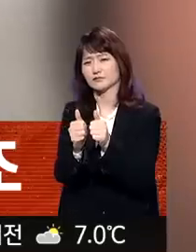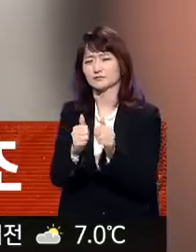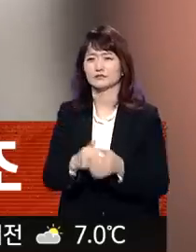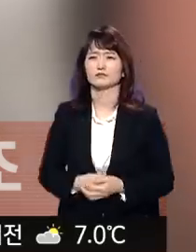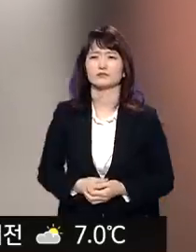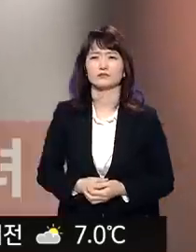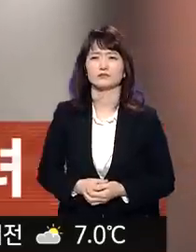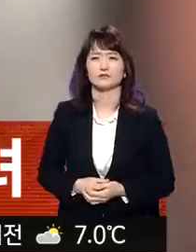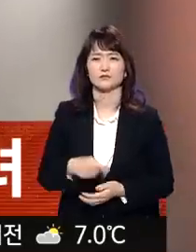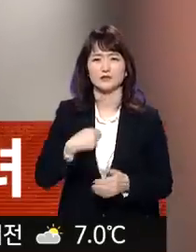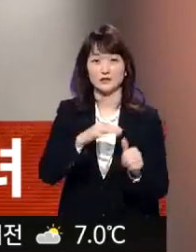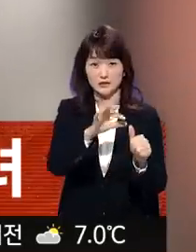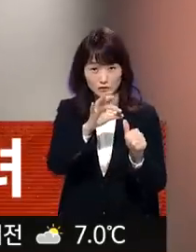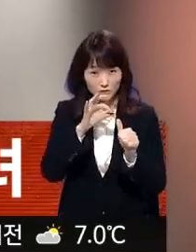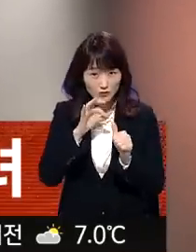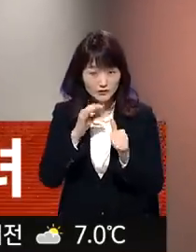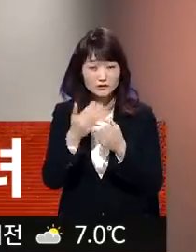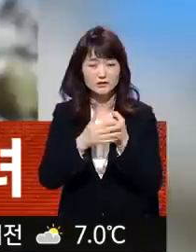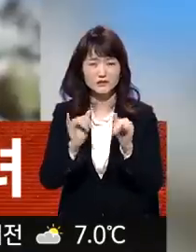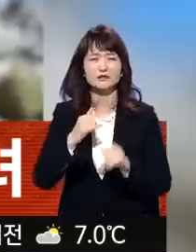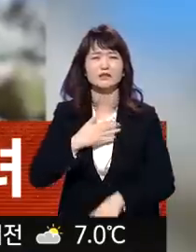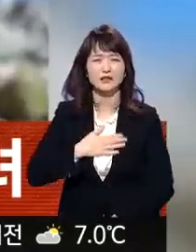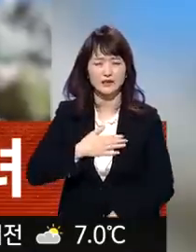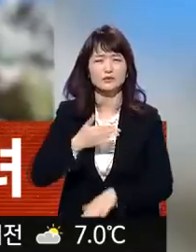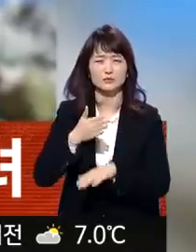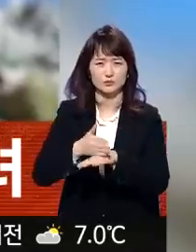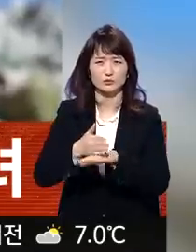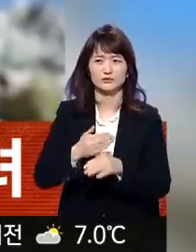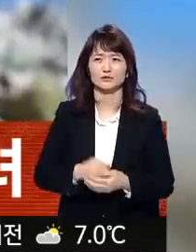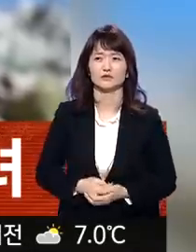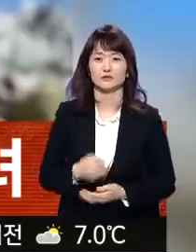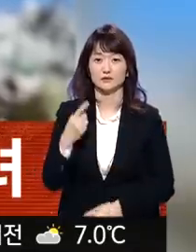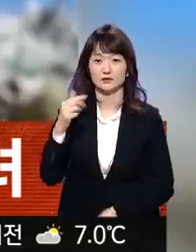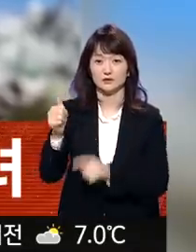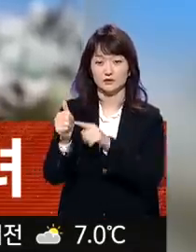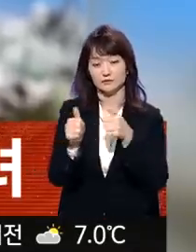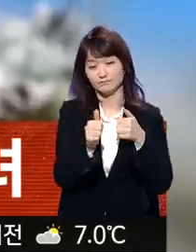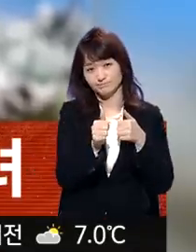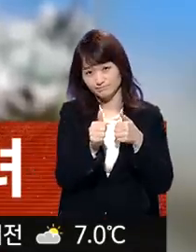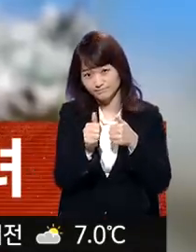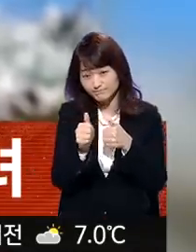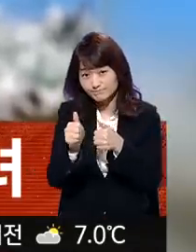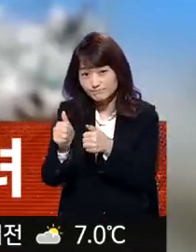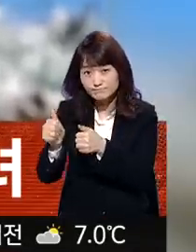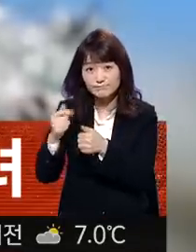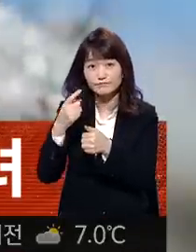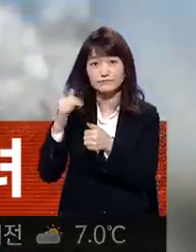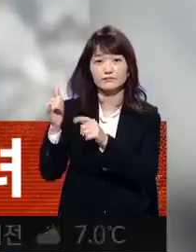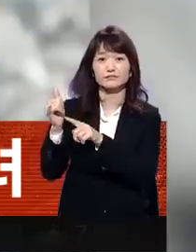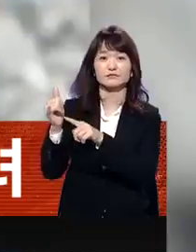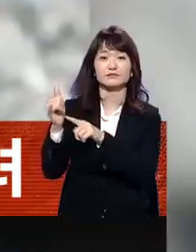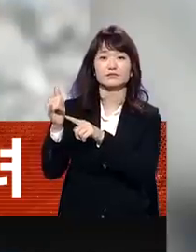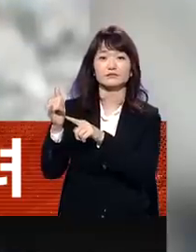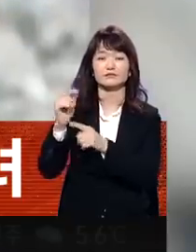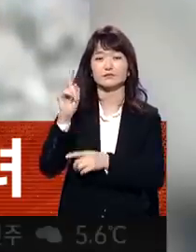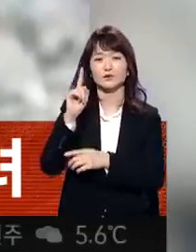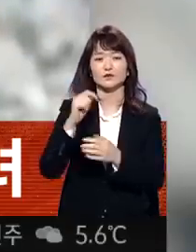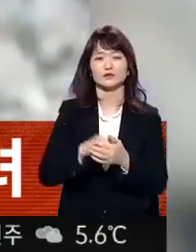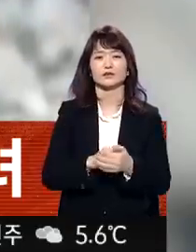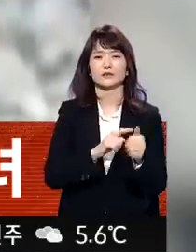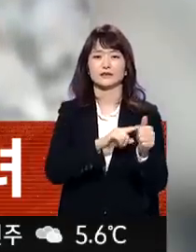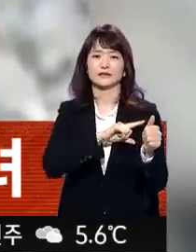아이고 세상에 자기 살려준 그 은인인 걸 너무 아는구나. 고맙죠. 계속해서 소방관을 졸졸 따라다니니까 소방관들이 아예 마스코트로